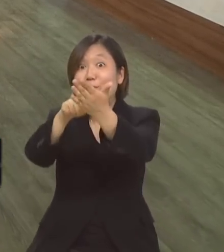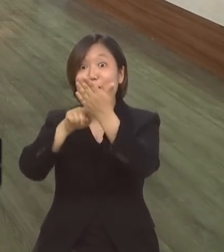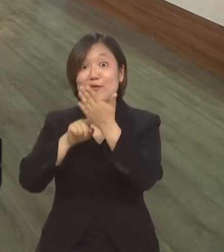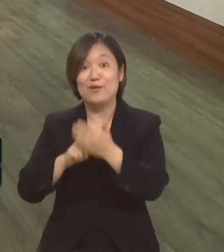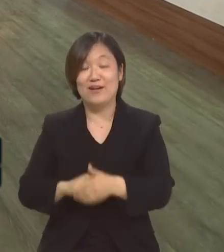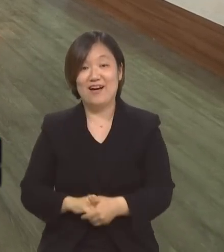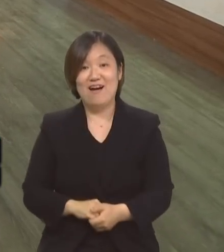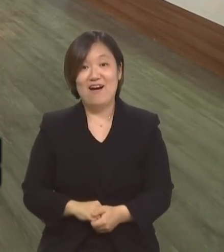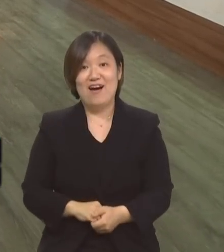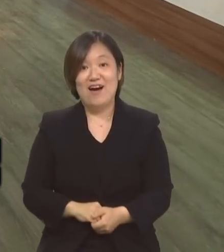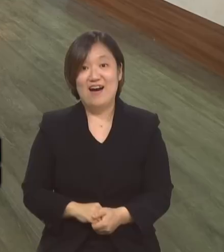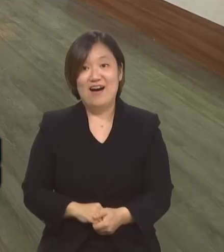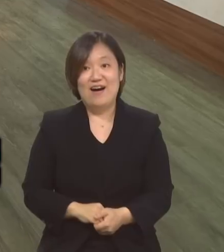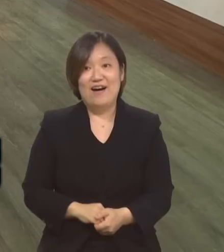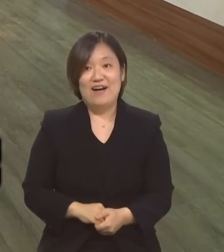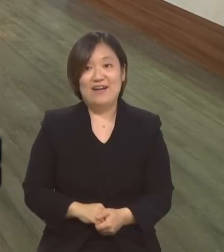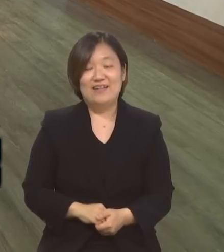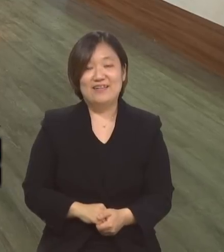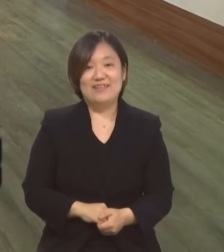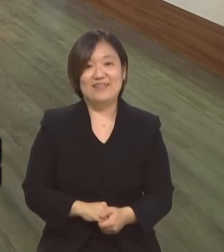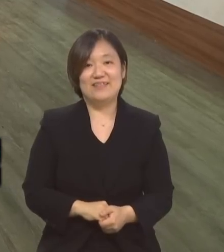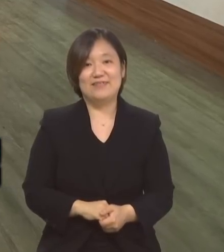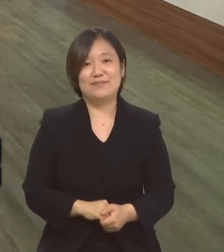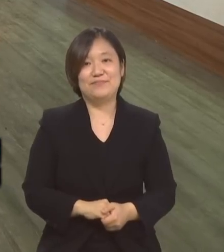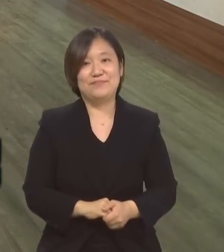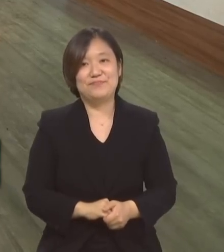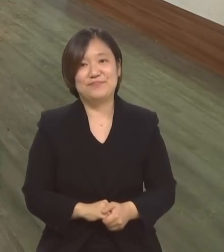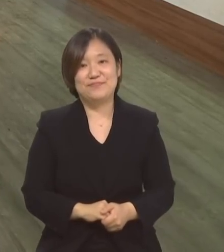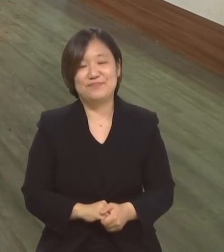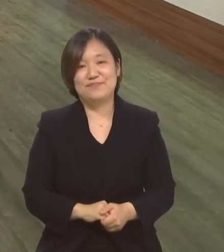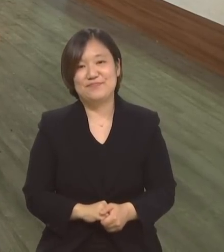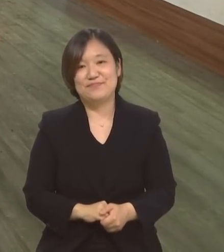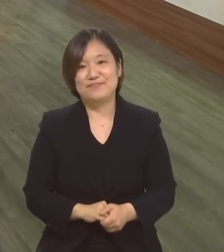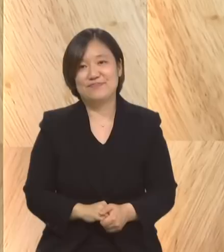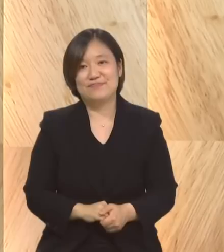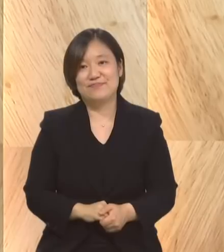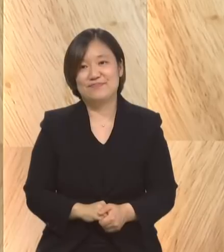나타나셨대요 너무 무리수인데